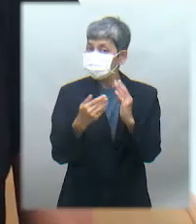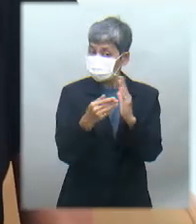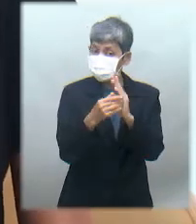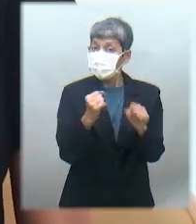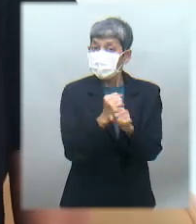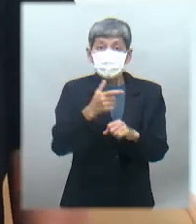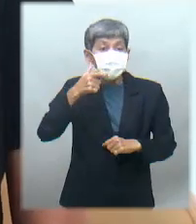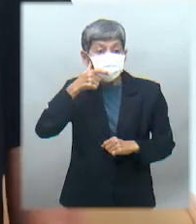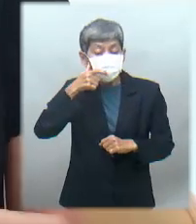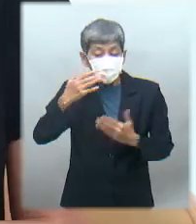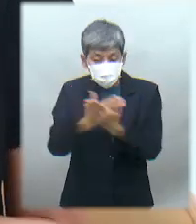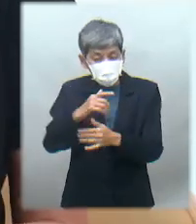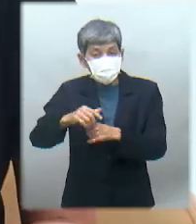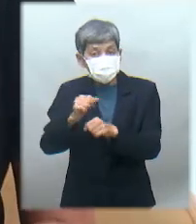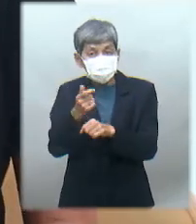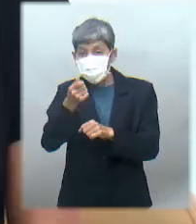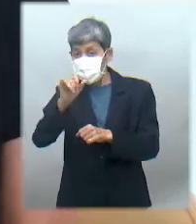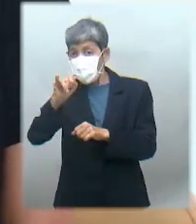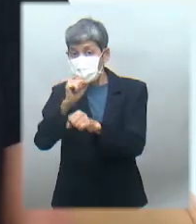ง